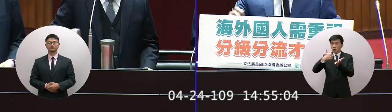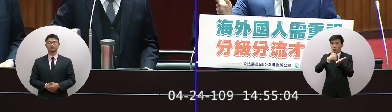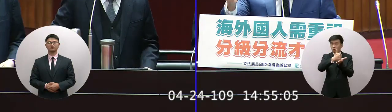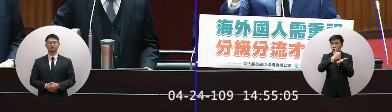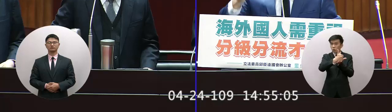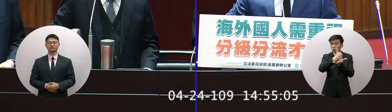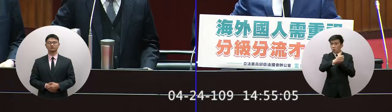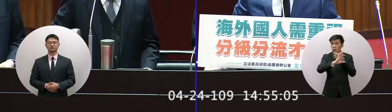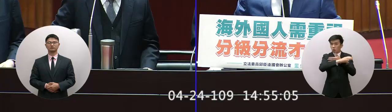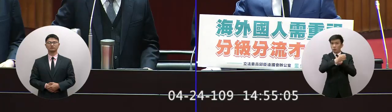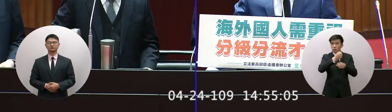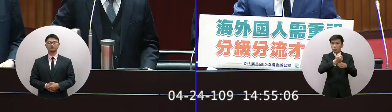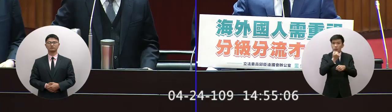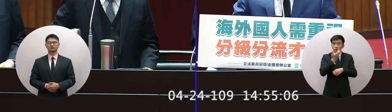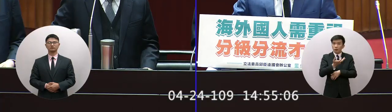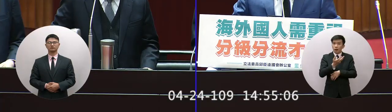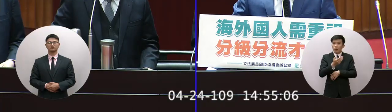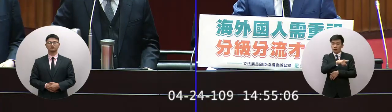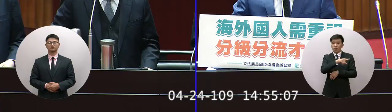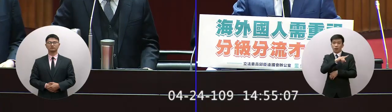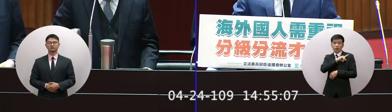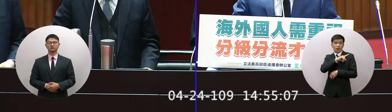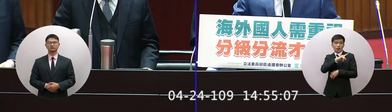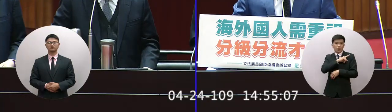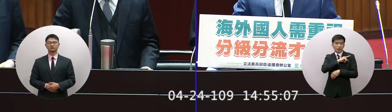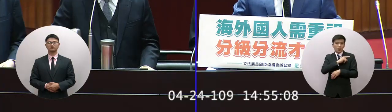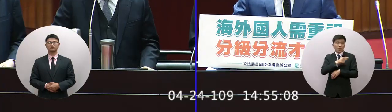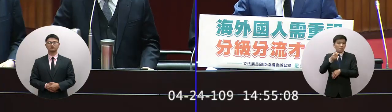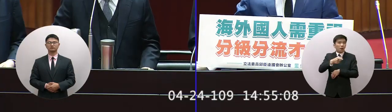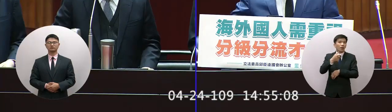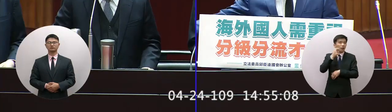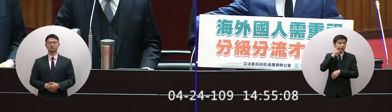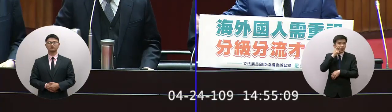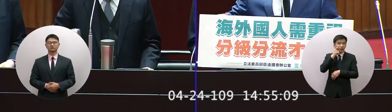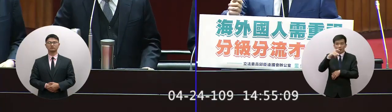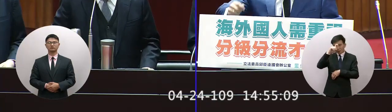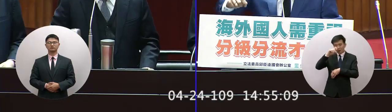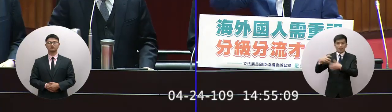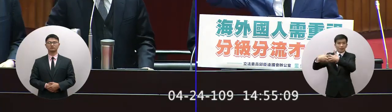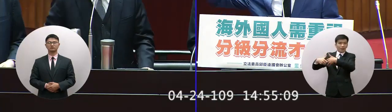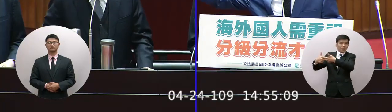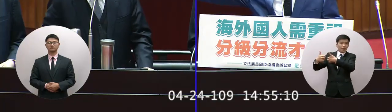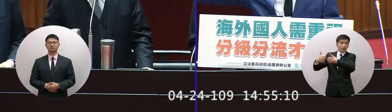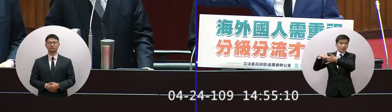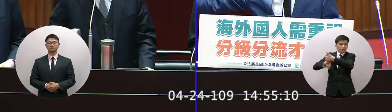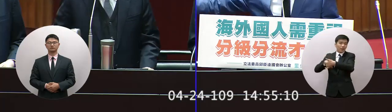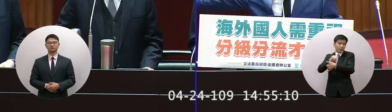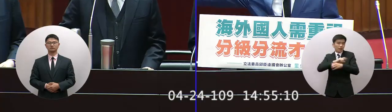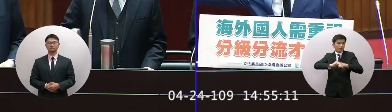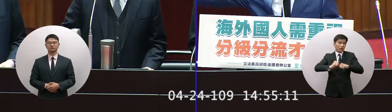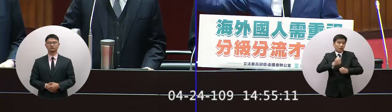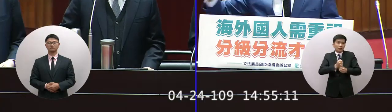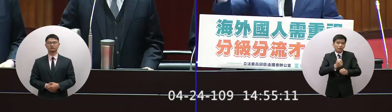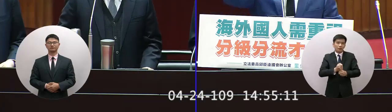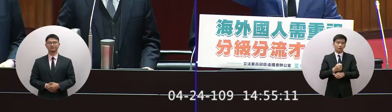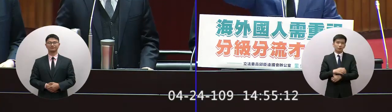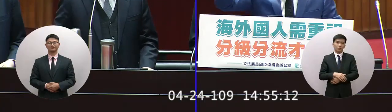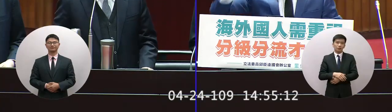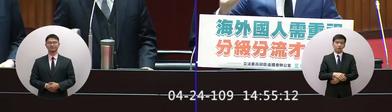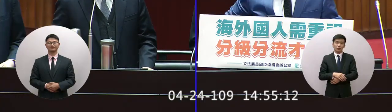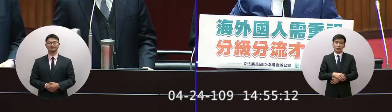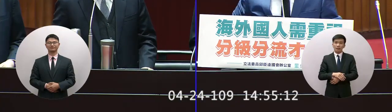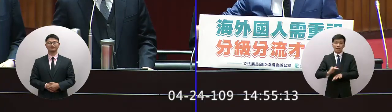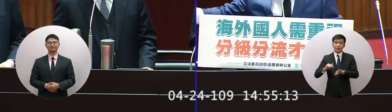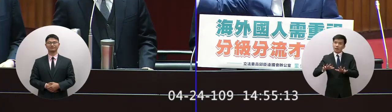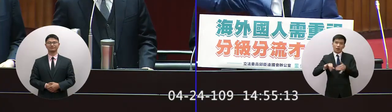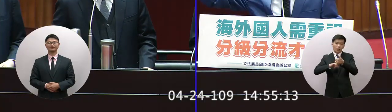不到口罩，他要自己进口罩机去开生产线。你知影我意思不？啊，你讲对。啊，不过等来，订单等来，不过即马恁上